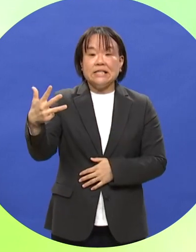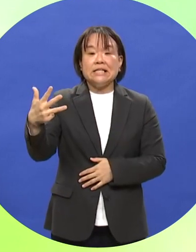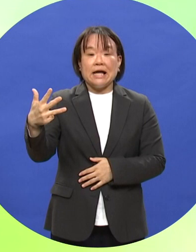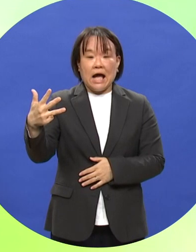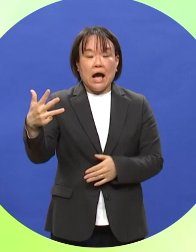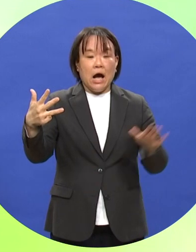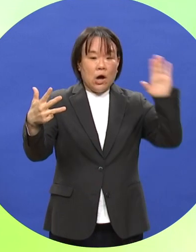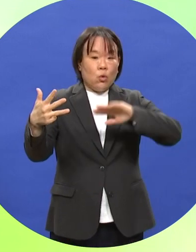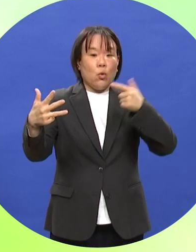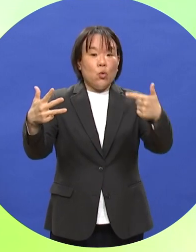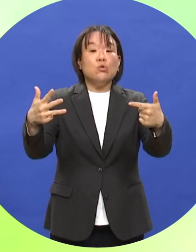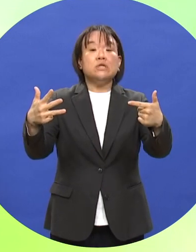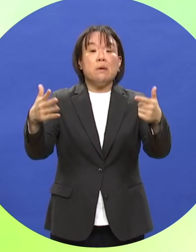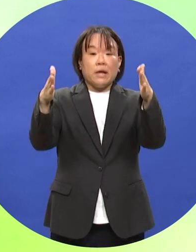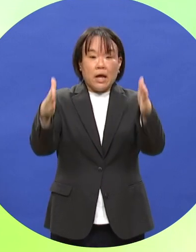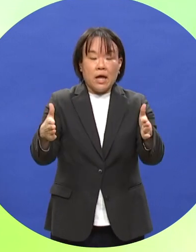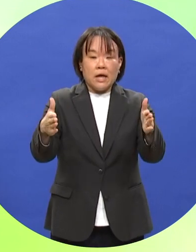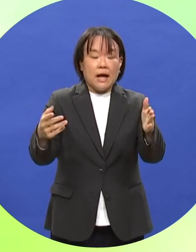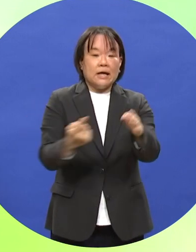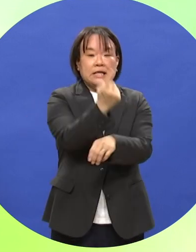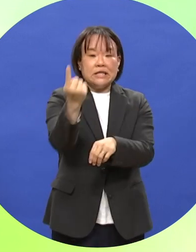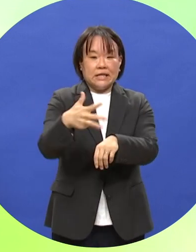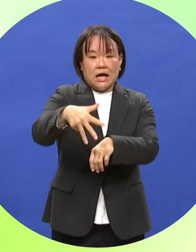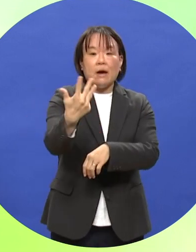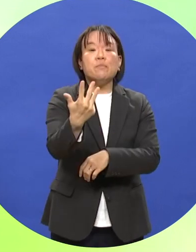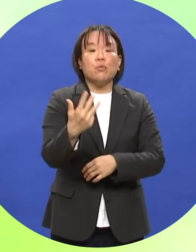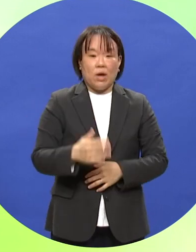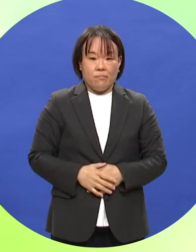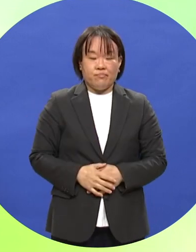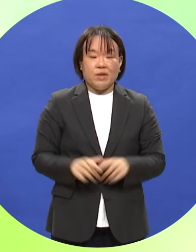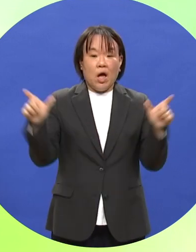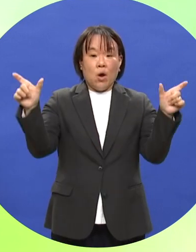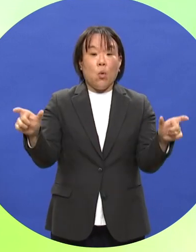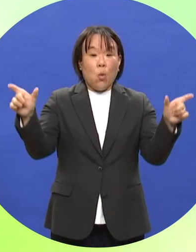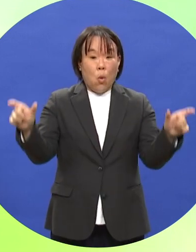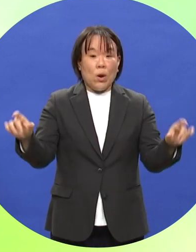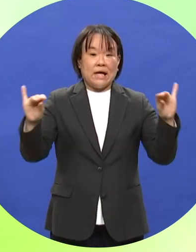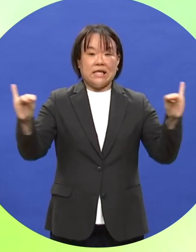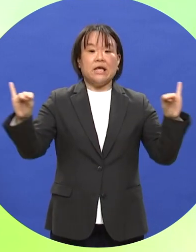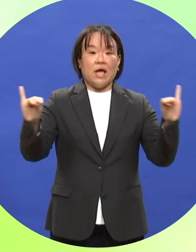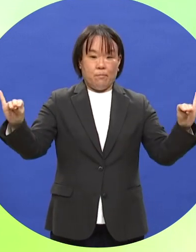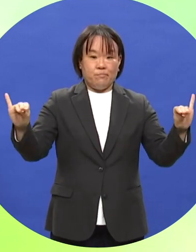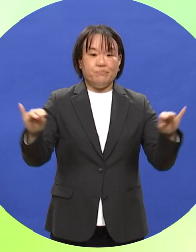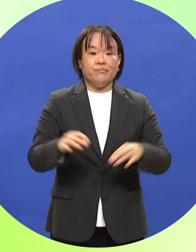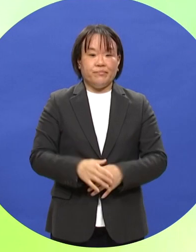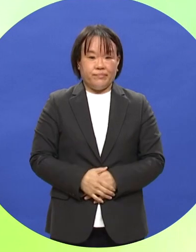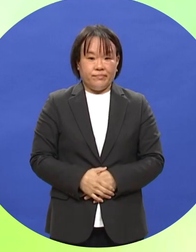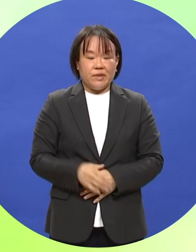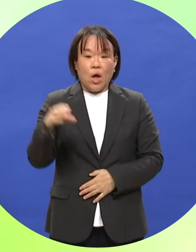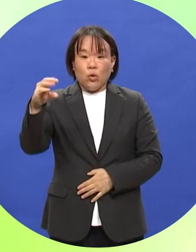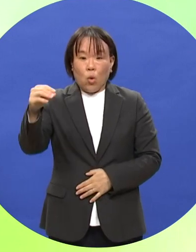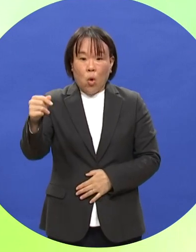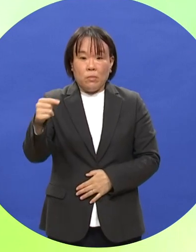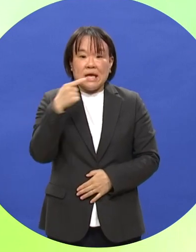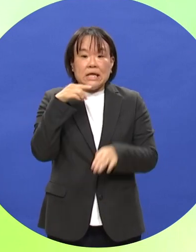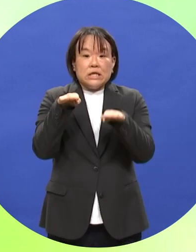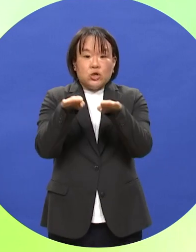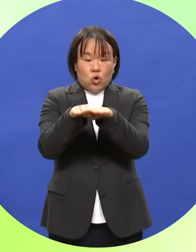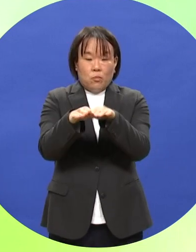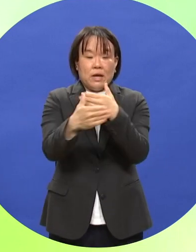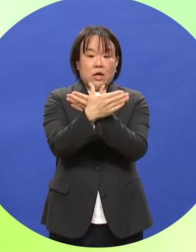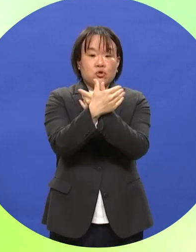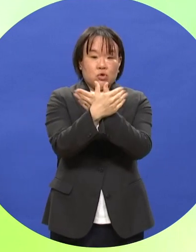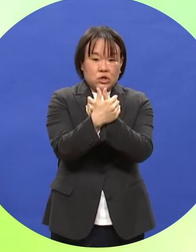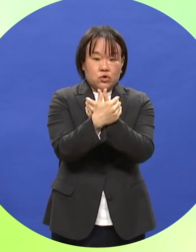時から午後6時までが800円。その他の時間は1000円。土曜日、日曜